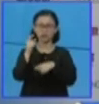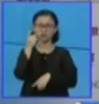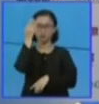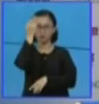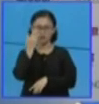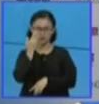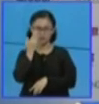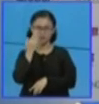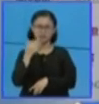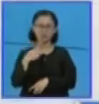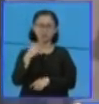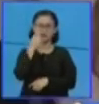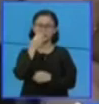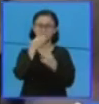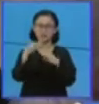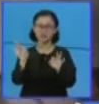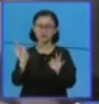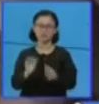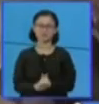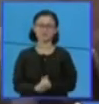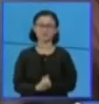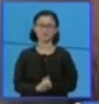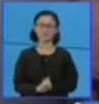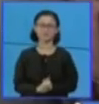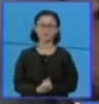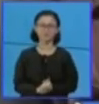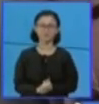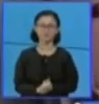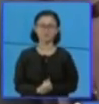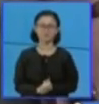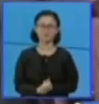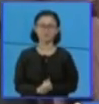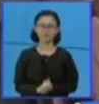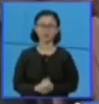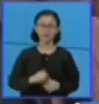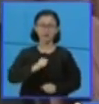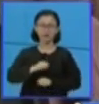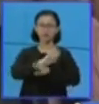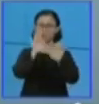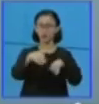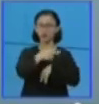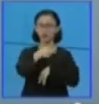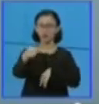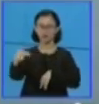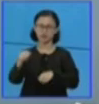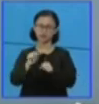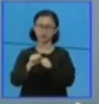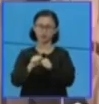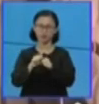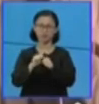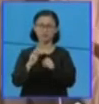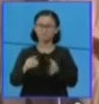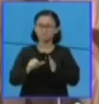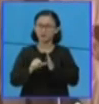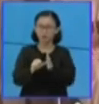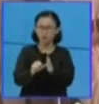saya dapat melihat normal kembali. Program operasi katarak MNC Peduli ini dilaksanakan di seluruh Indonesia. Bantuan ini diharapkan